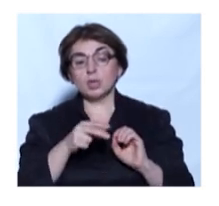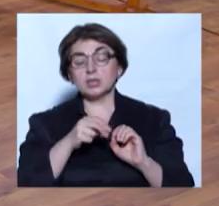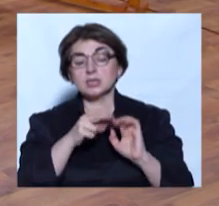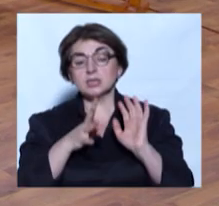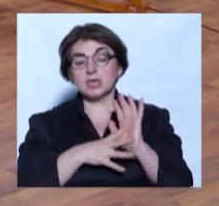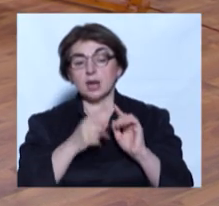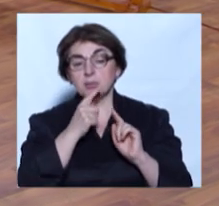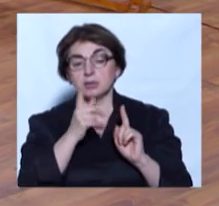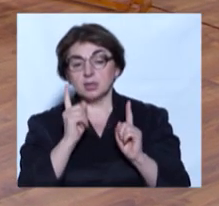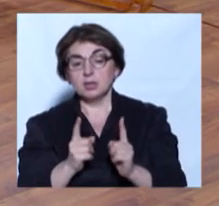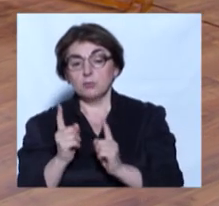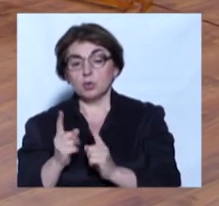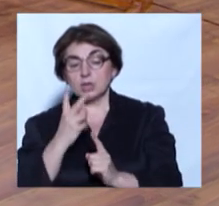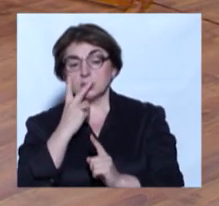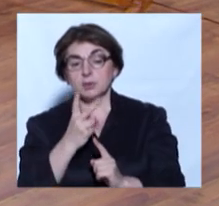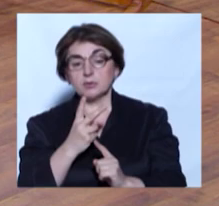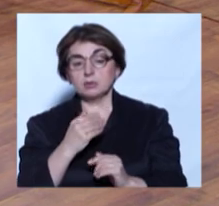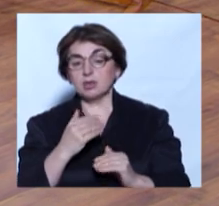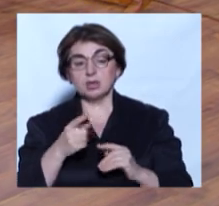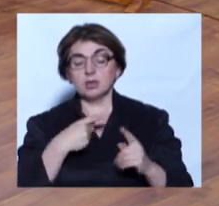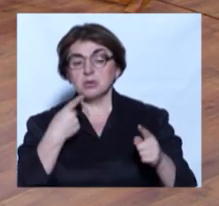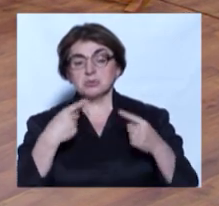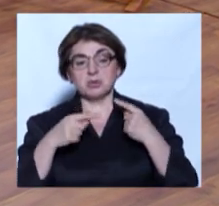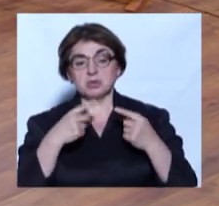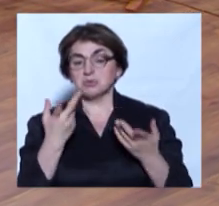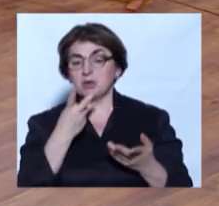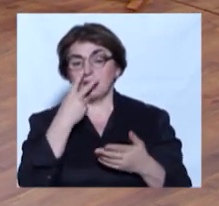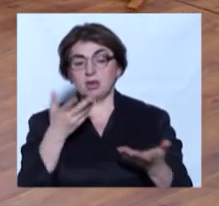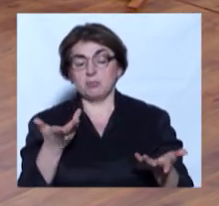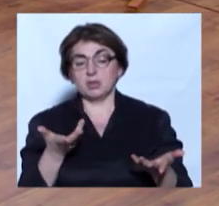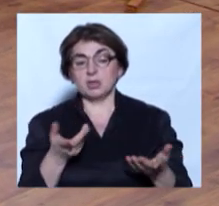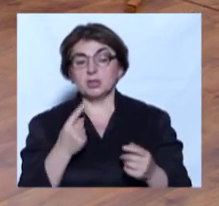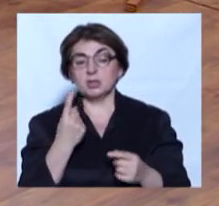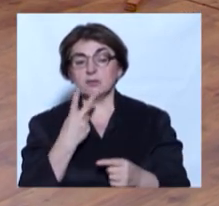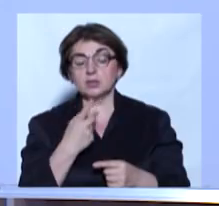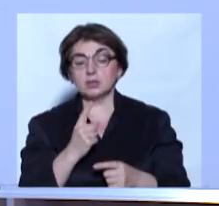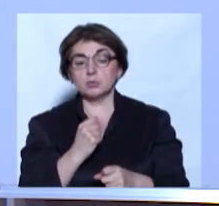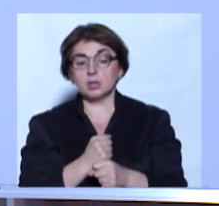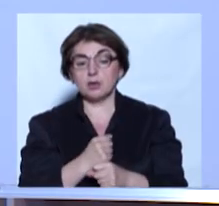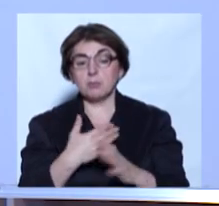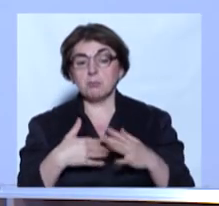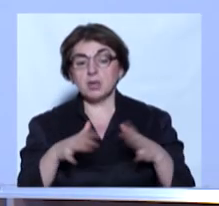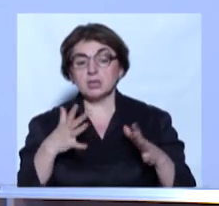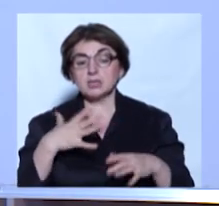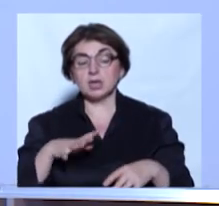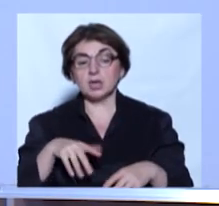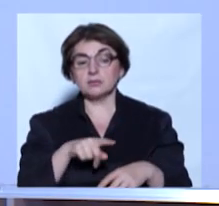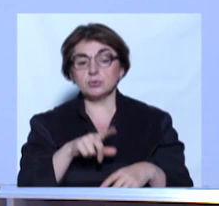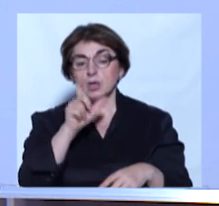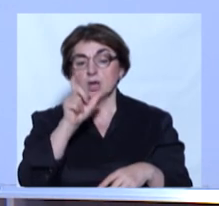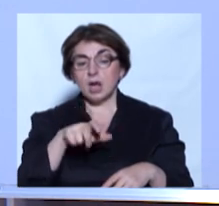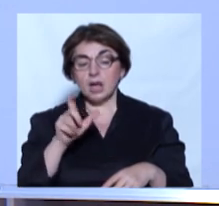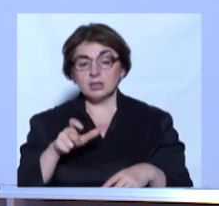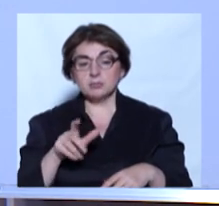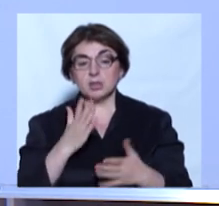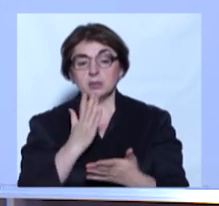პირველი კვარტლის მონაცემებია, თუმცა დიდ ცვლილებას არ ხედავთ და კიდევ ერთი რამ უნდა გამოვკვეთოთ და უმეტესად საქართველოში